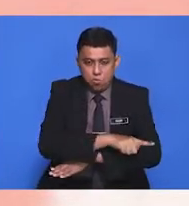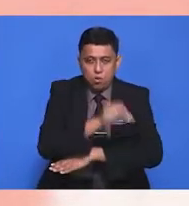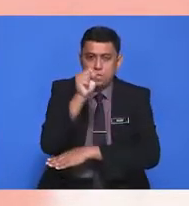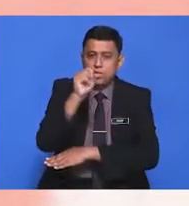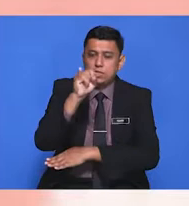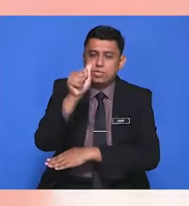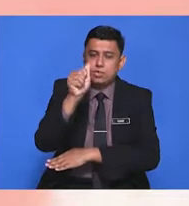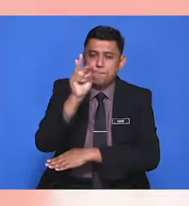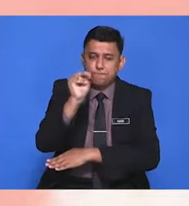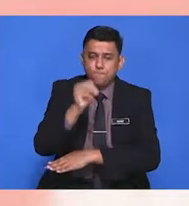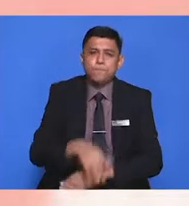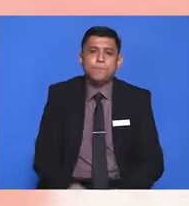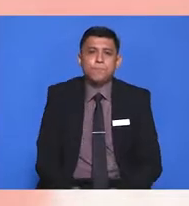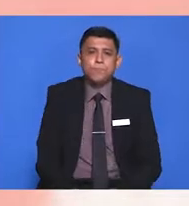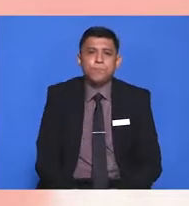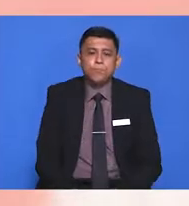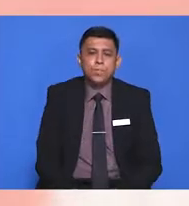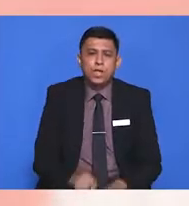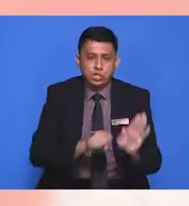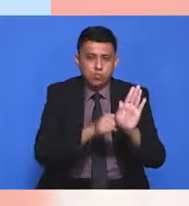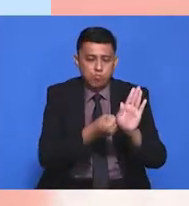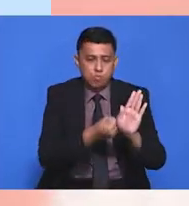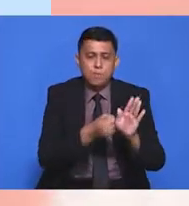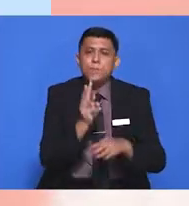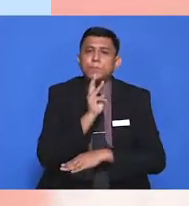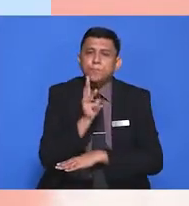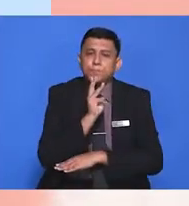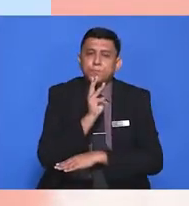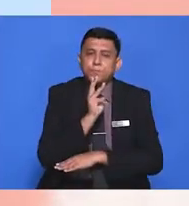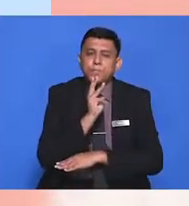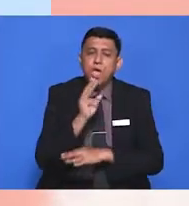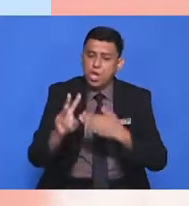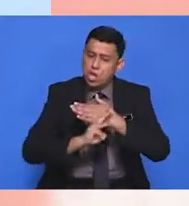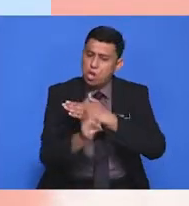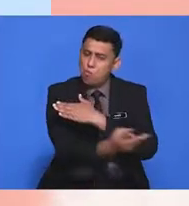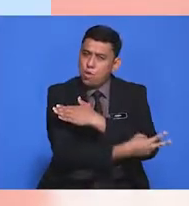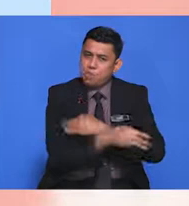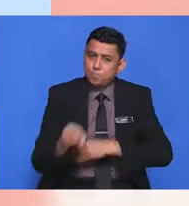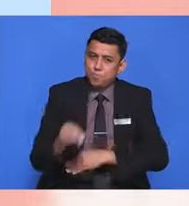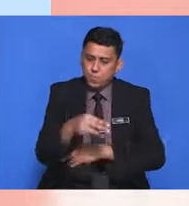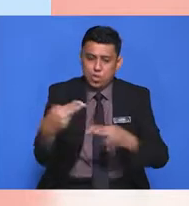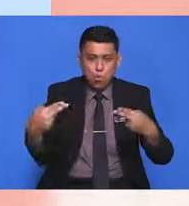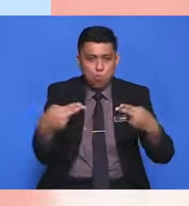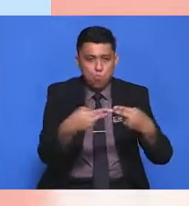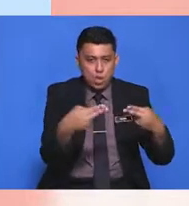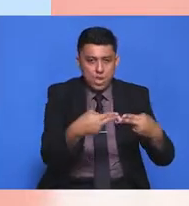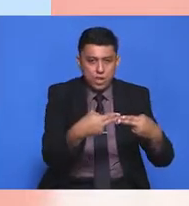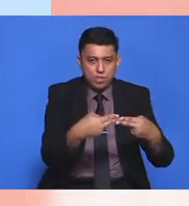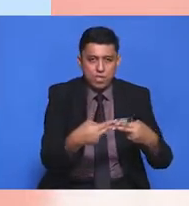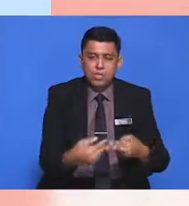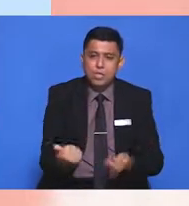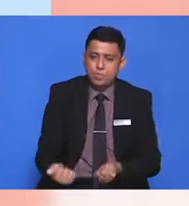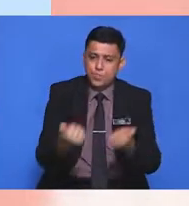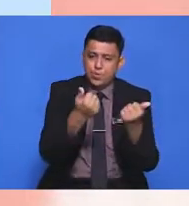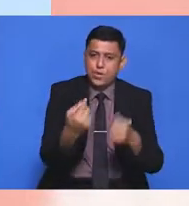utama Menam Chao Phraya adalah sumber pengairan, kawasan pertanian, jalan perhubungan dan pengangkutan, mengangkut